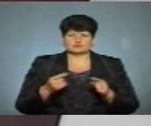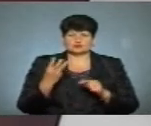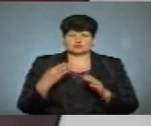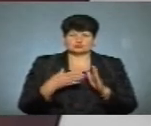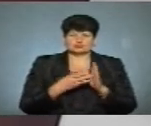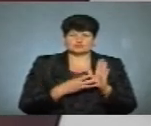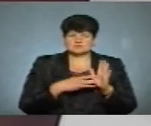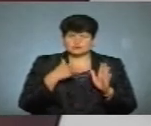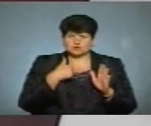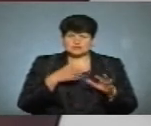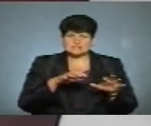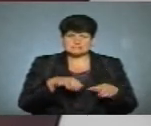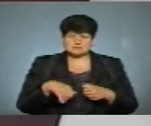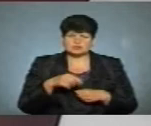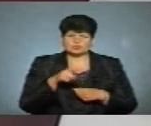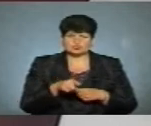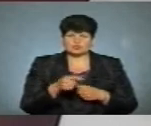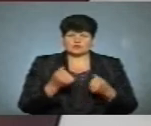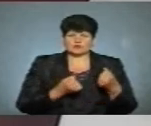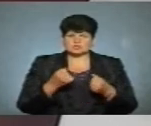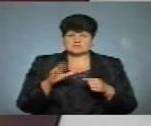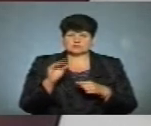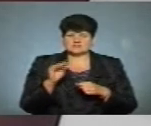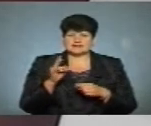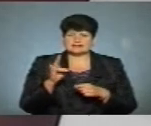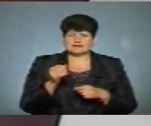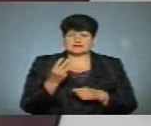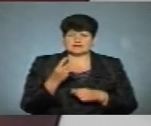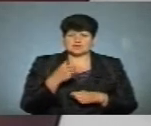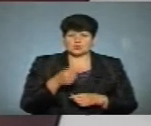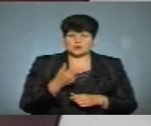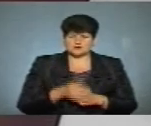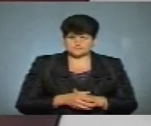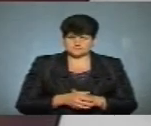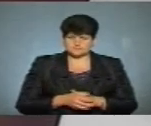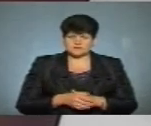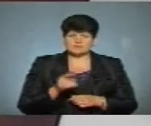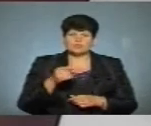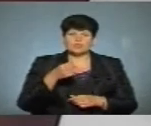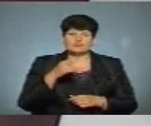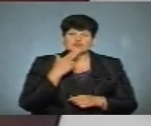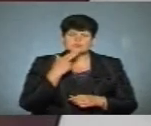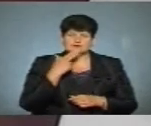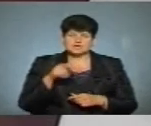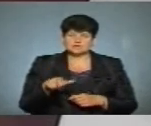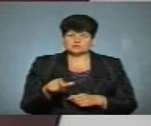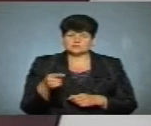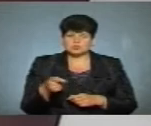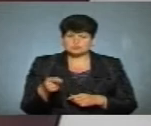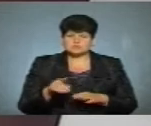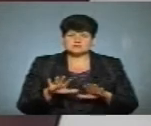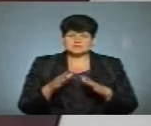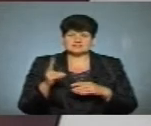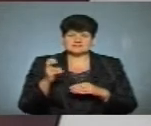років і забрати у нього водійське посвідчення на 3 роки, розповів Сергій Крета. За його словами, у червні на дорогах Тернопільщини